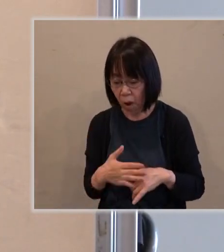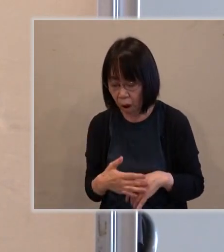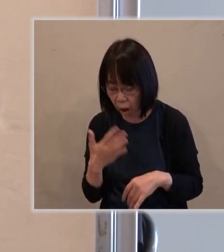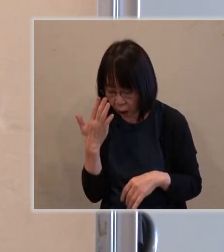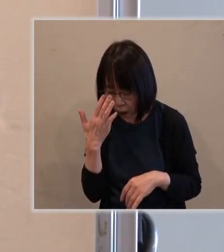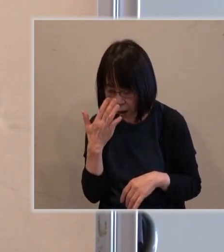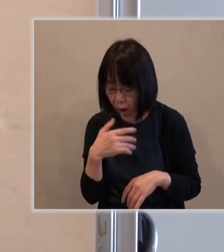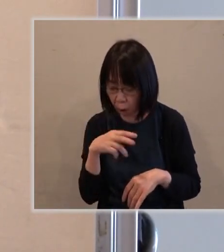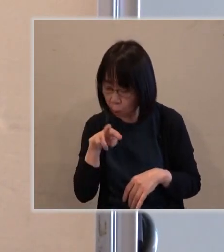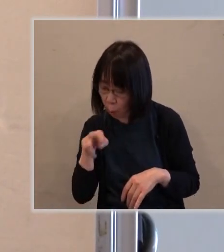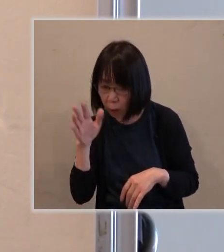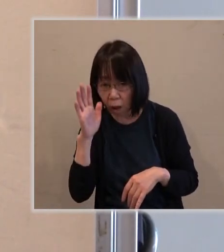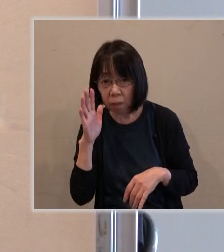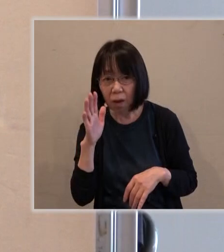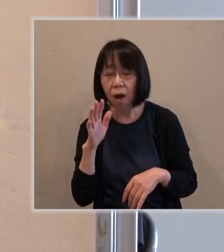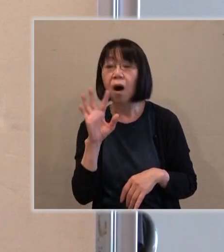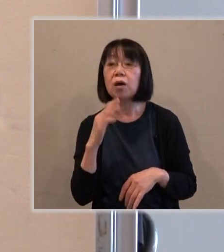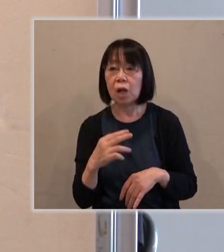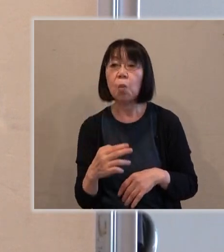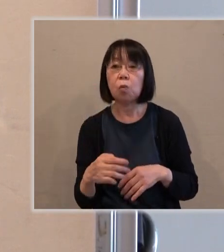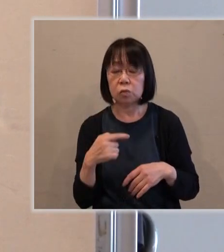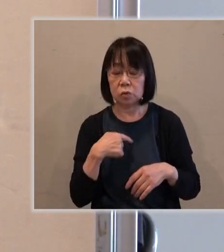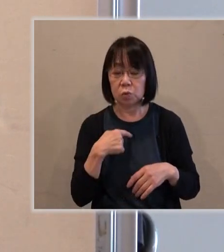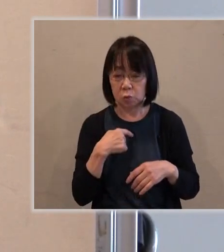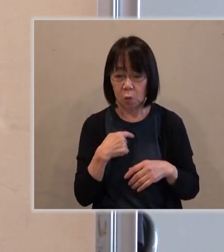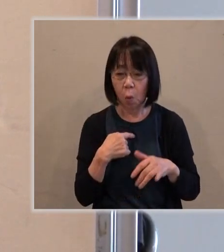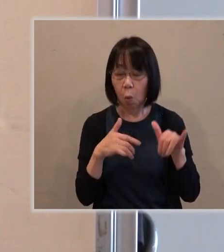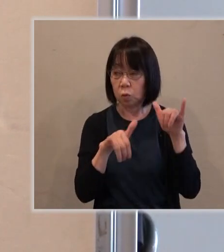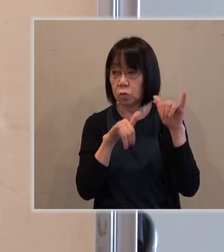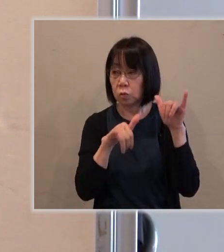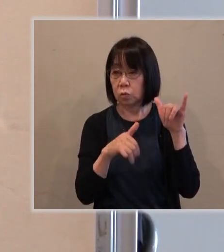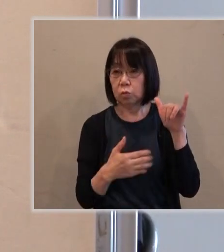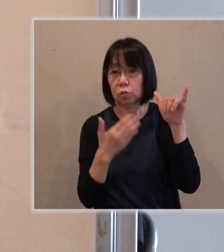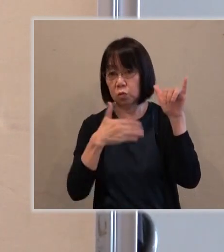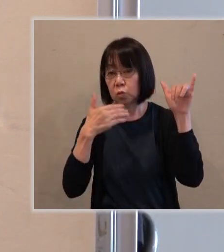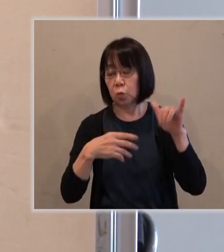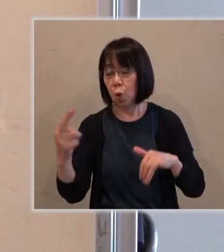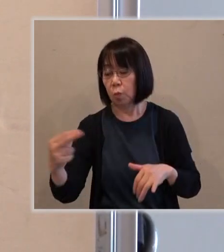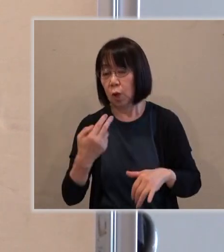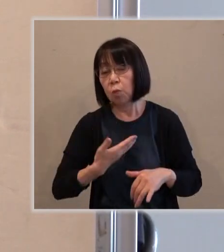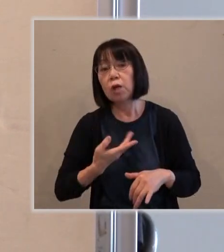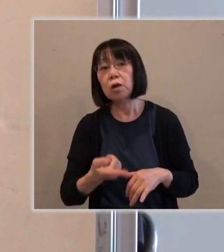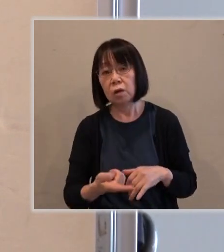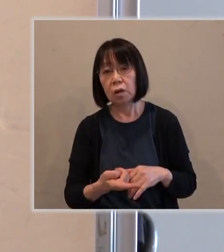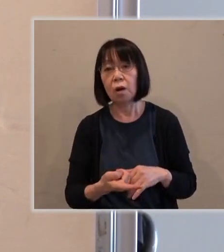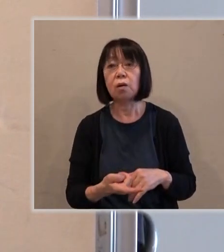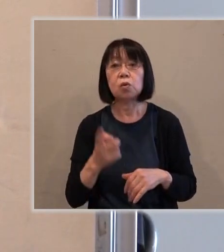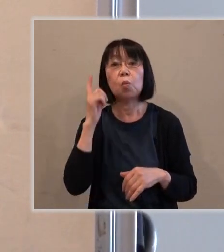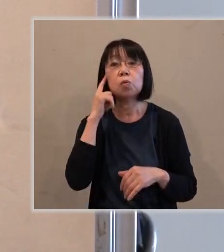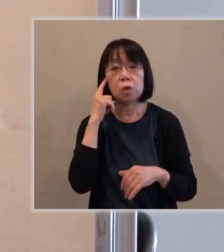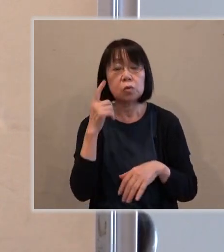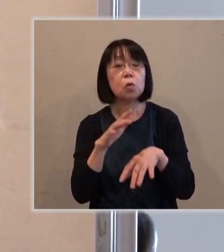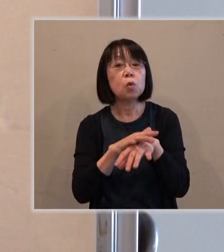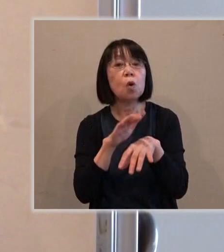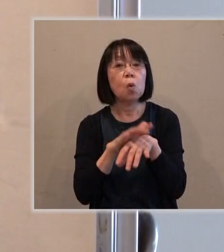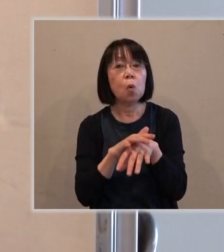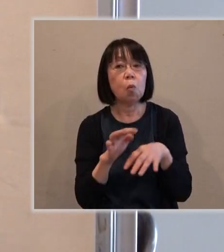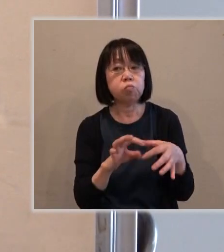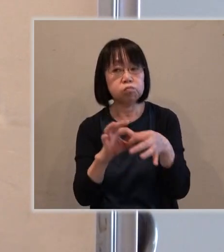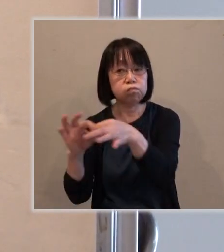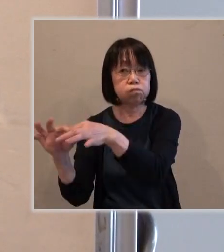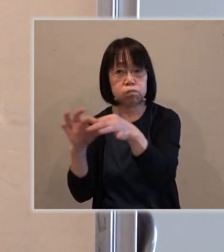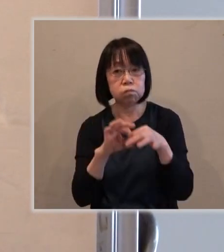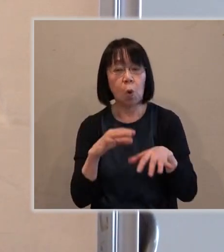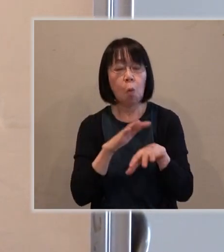も見てくれてるんだみたいな、まあ、感じになるので、まあ、そういう媒体としてもうめちゃめちゃいいのかなとは思います。 ありがとうございます